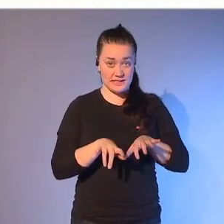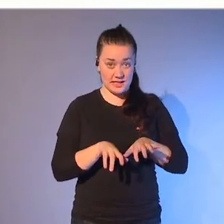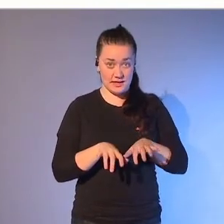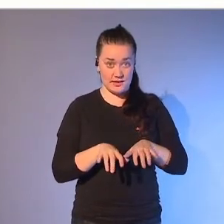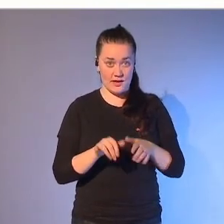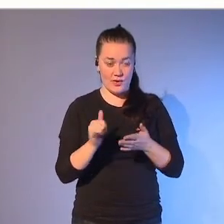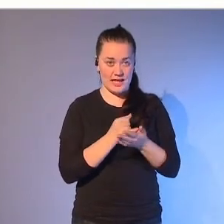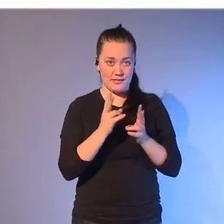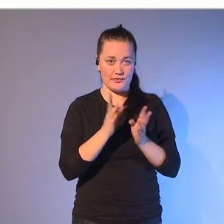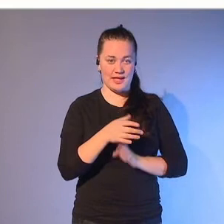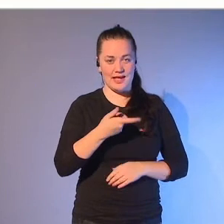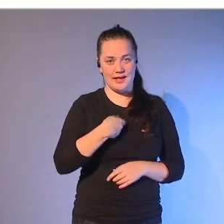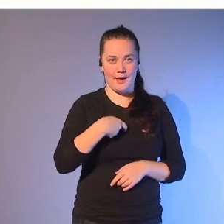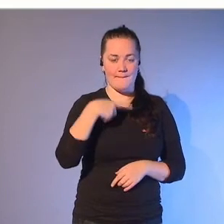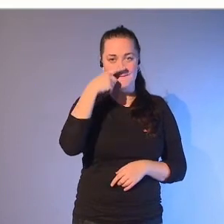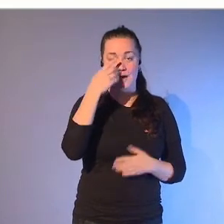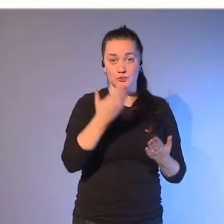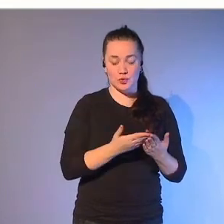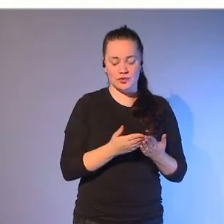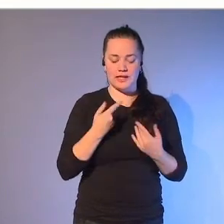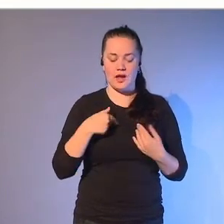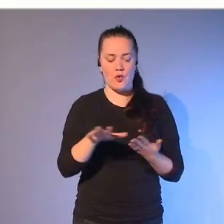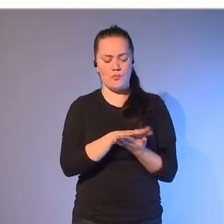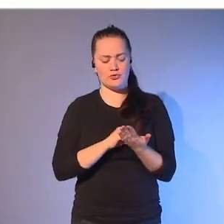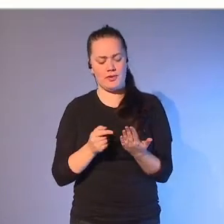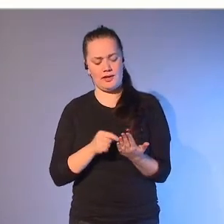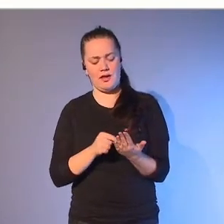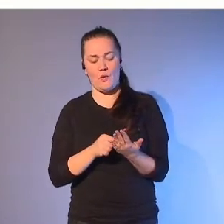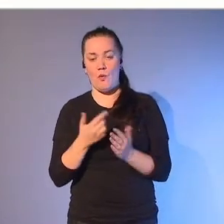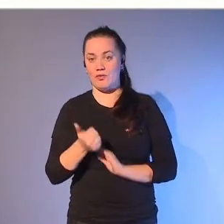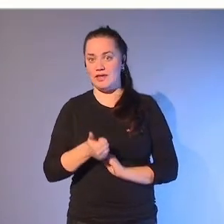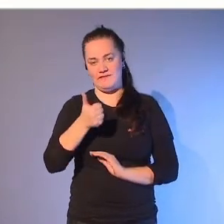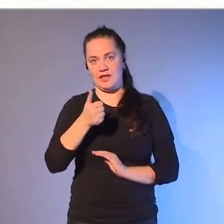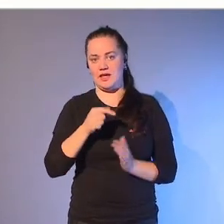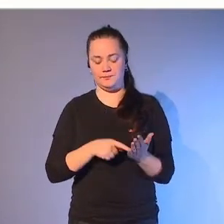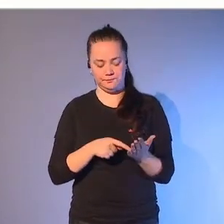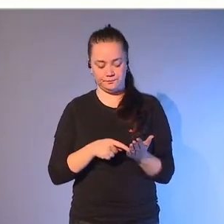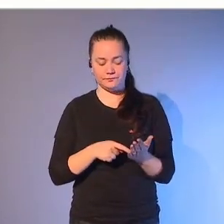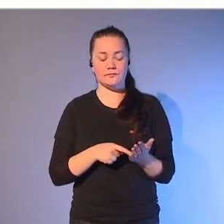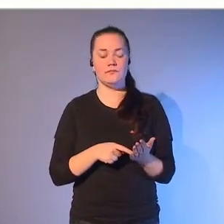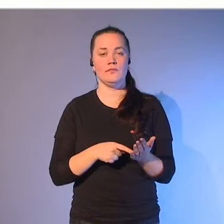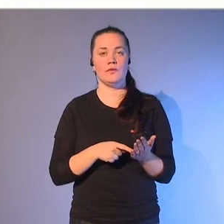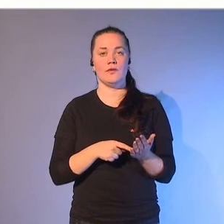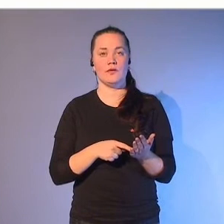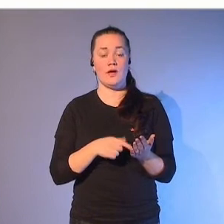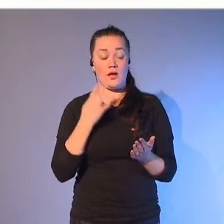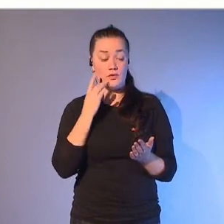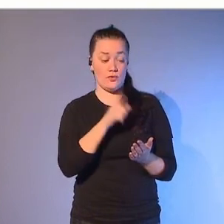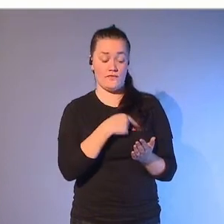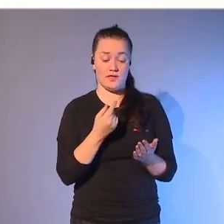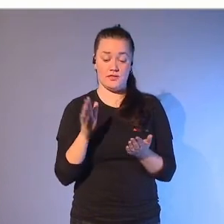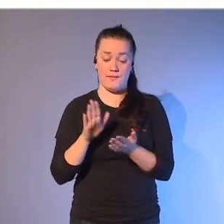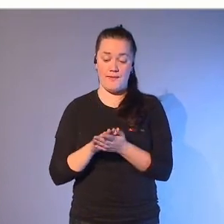og nettbrett i Bærumsskolen, de har noen sånne oppsummeringer som er sentrale, synes jeg. Nemlig, når vi bringer